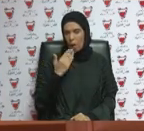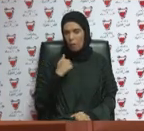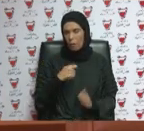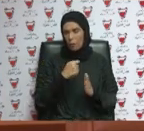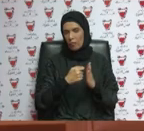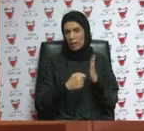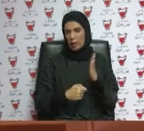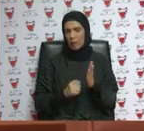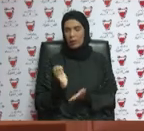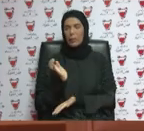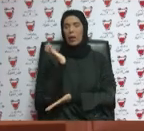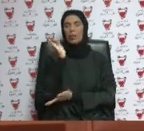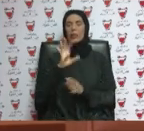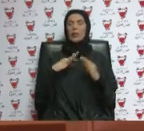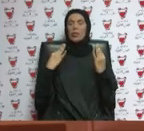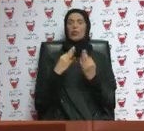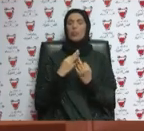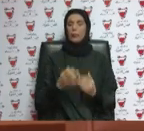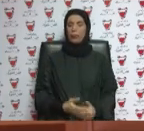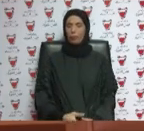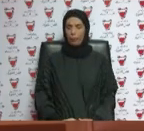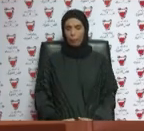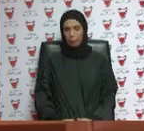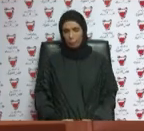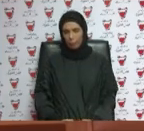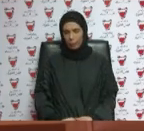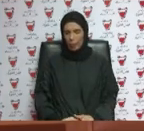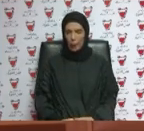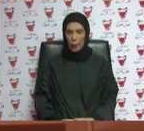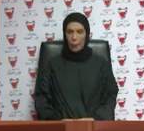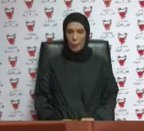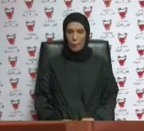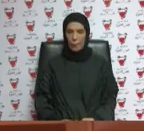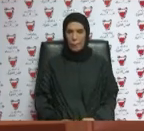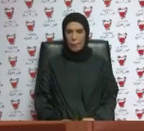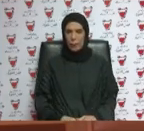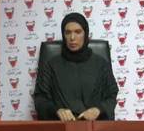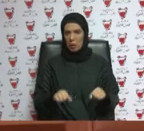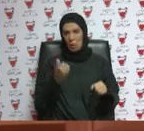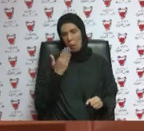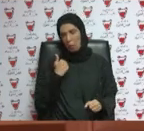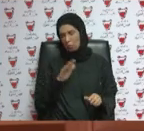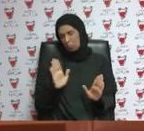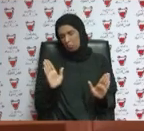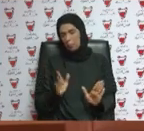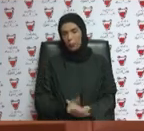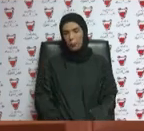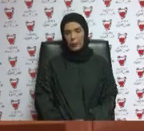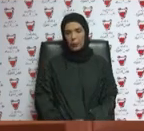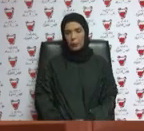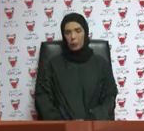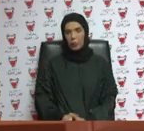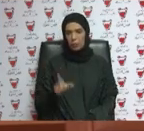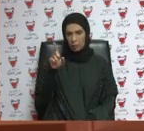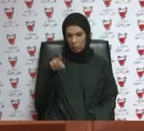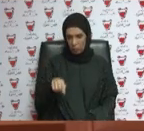مسجلين في التأمينات بالفكر هذه أن أنا صاحب المحل فما في داعي، ولكن لأن اليوم